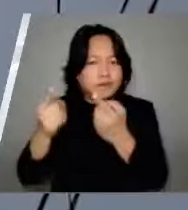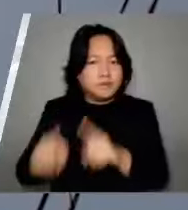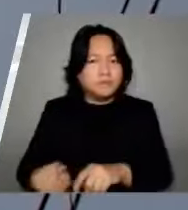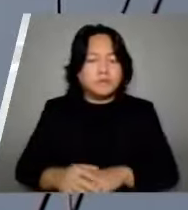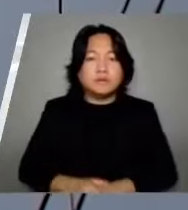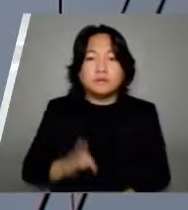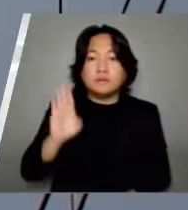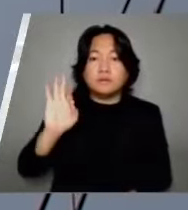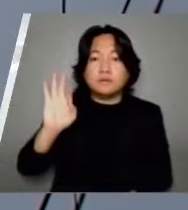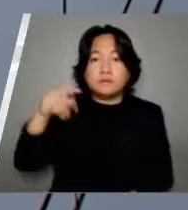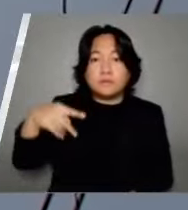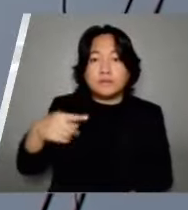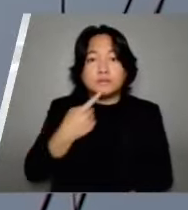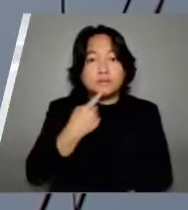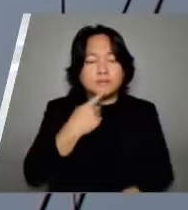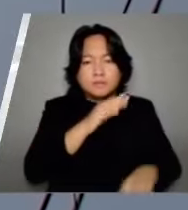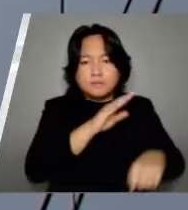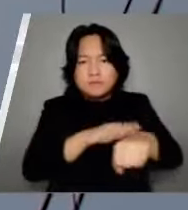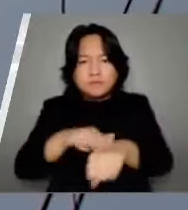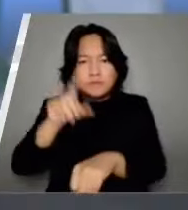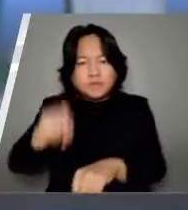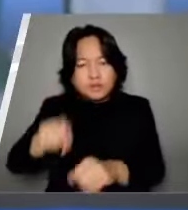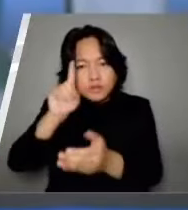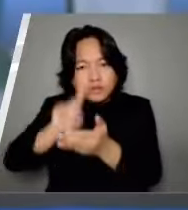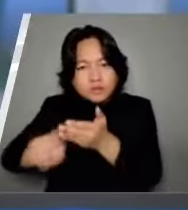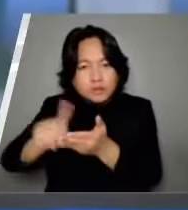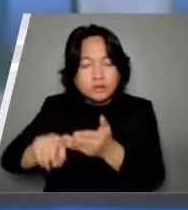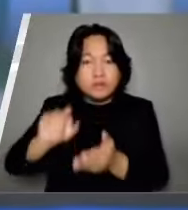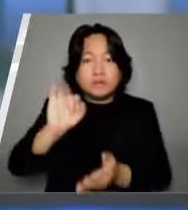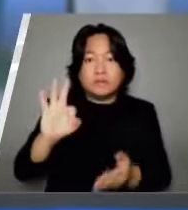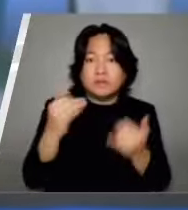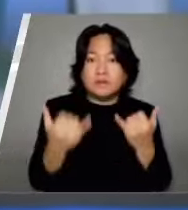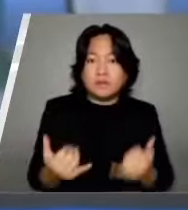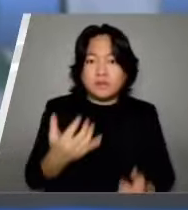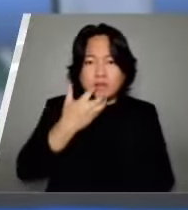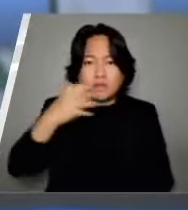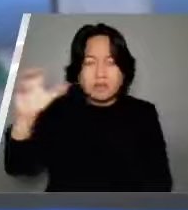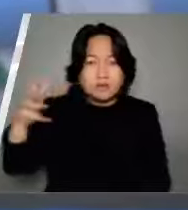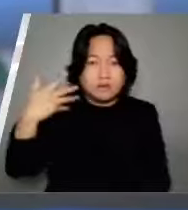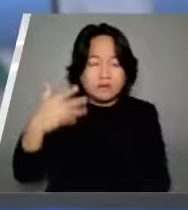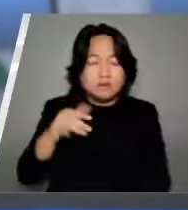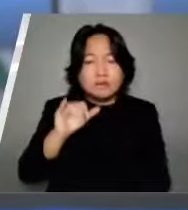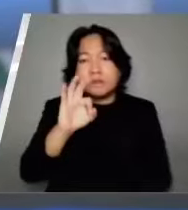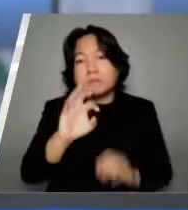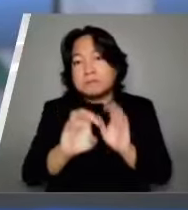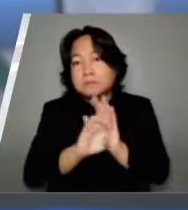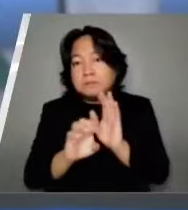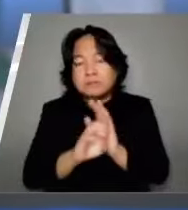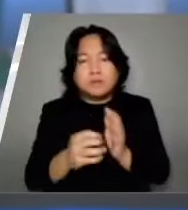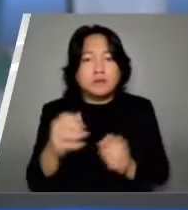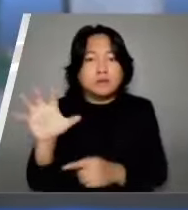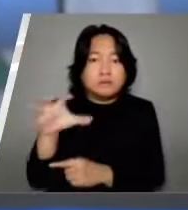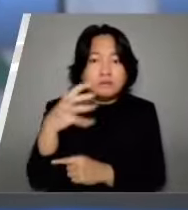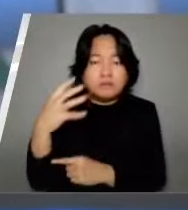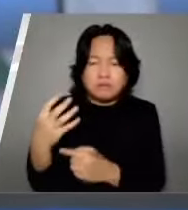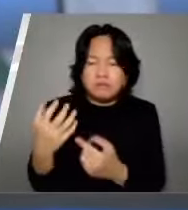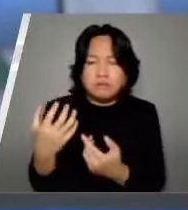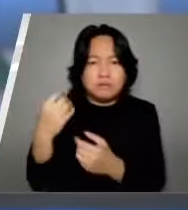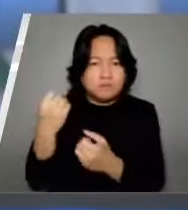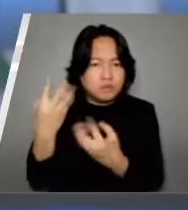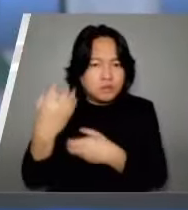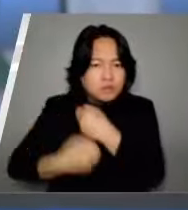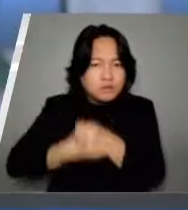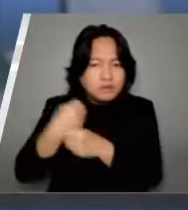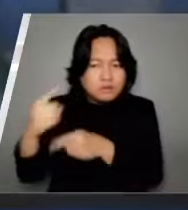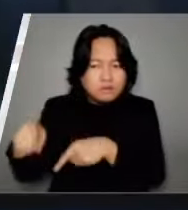ito, lalo na pag padating na yung tag-init, kung ilang years naman na yan na ginagamit at ilang beses na ring na-repair, might